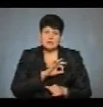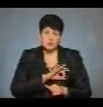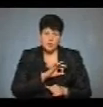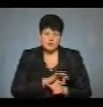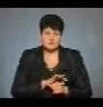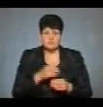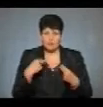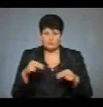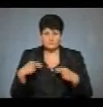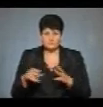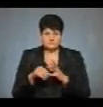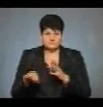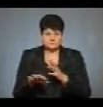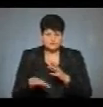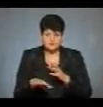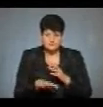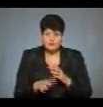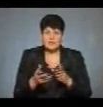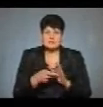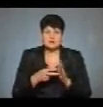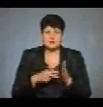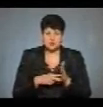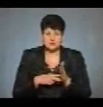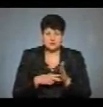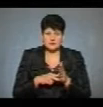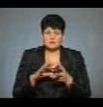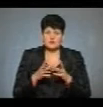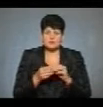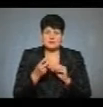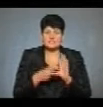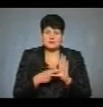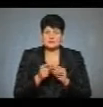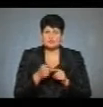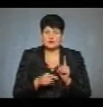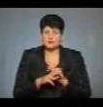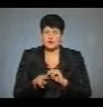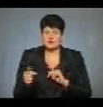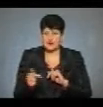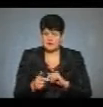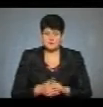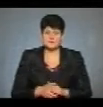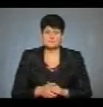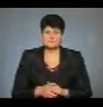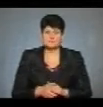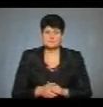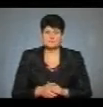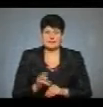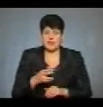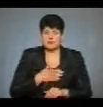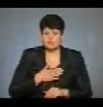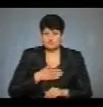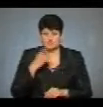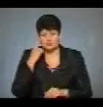відчуження земельних ділянок, від відчуження землі, які заплановані в сумі 7,5 мільйонів гривень. На мою